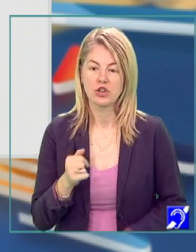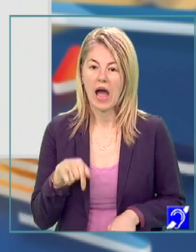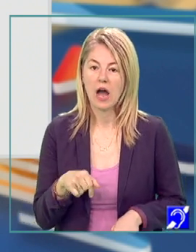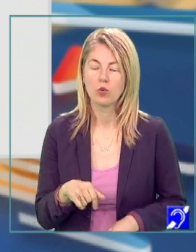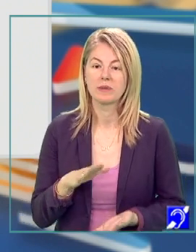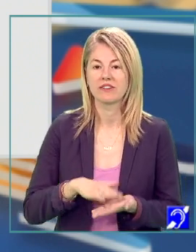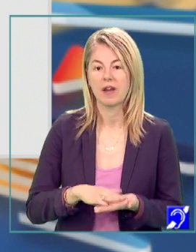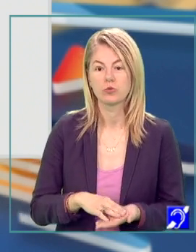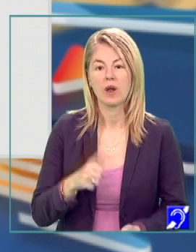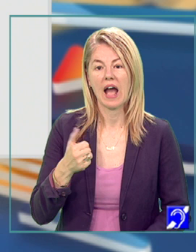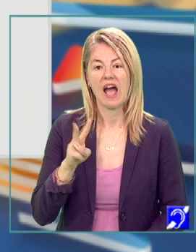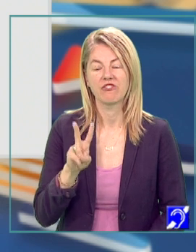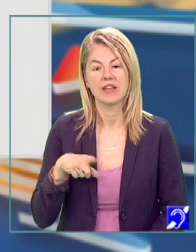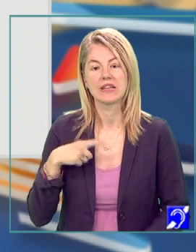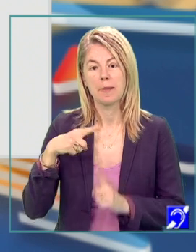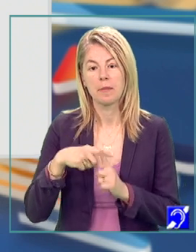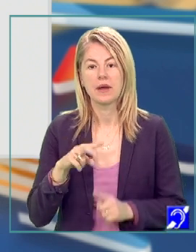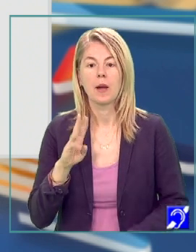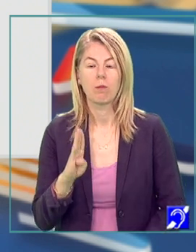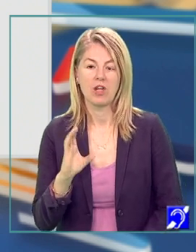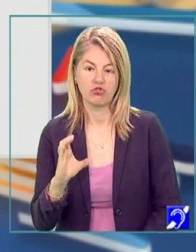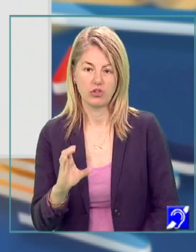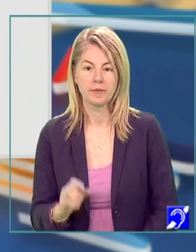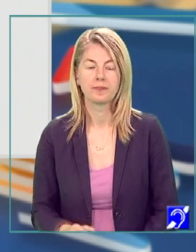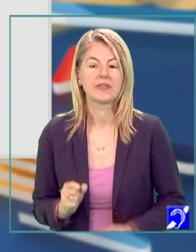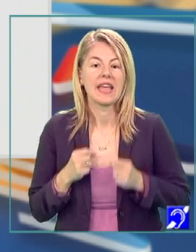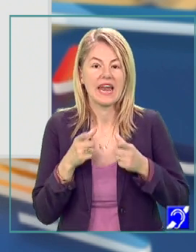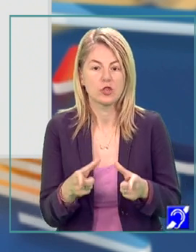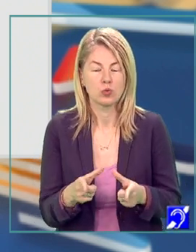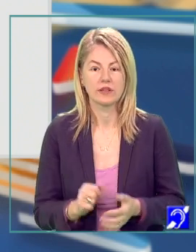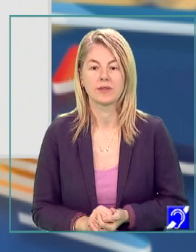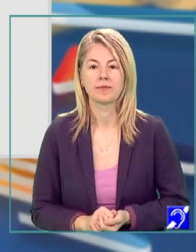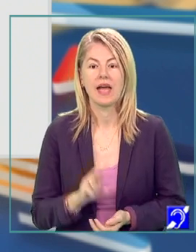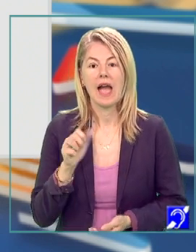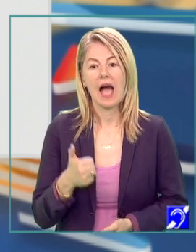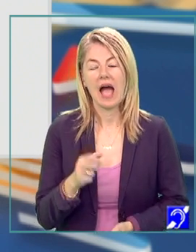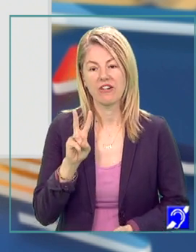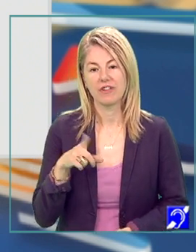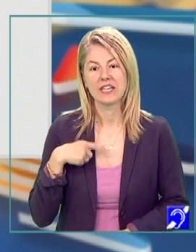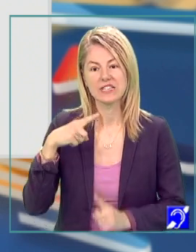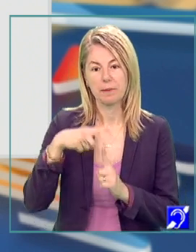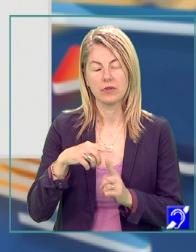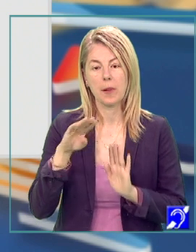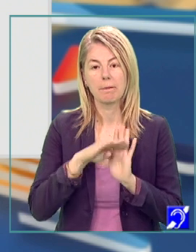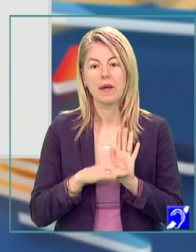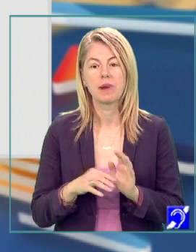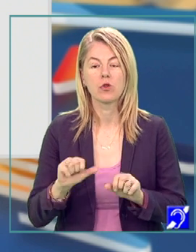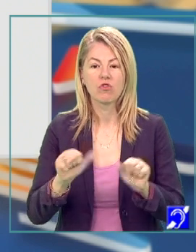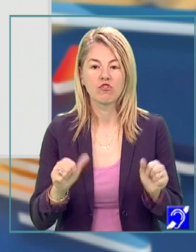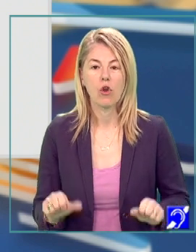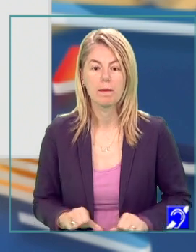din faptul că AV e perpendiculară pe BC, rezultă că AV e perpendiculară pe planul format